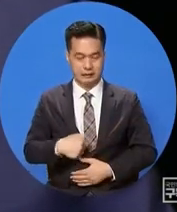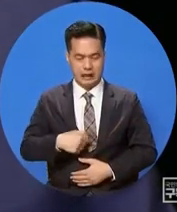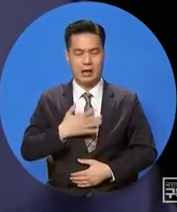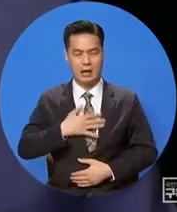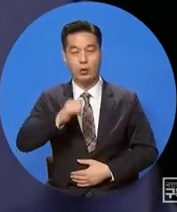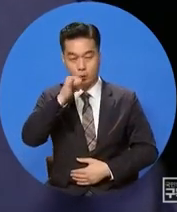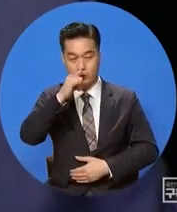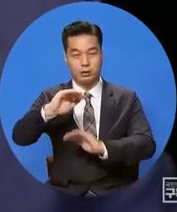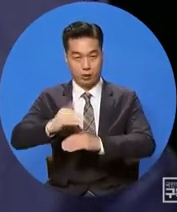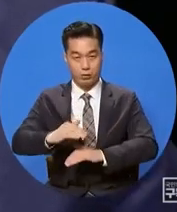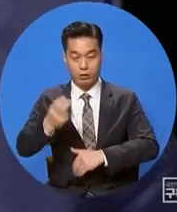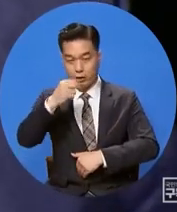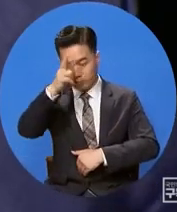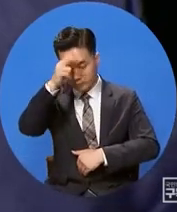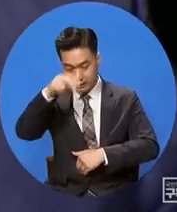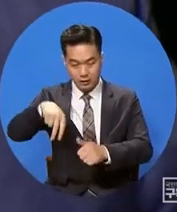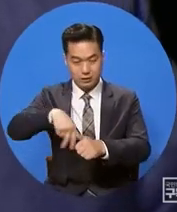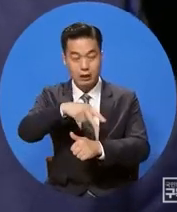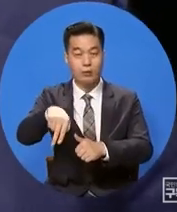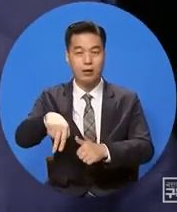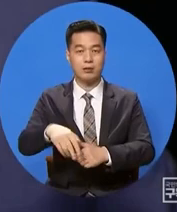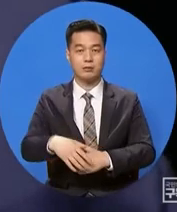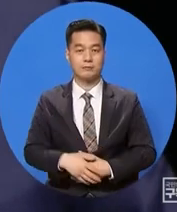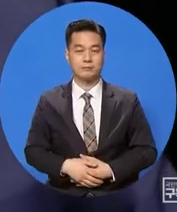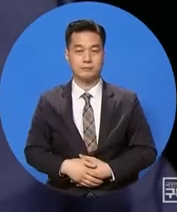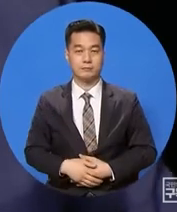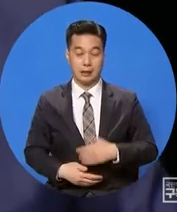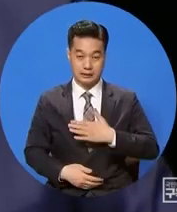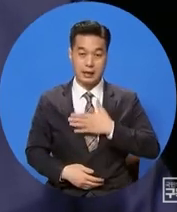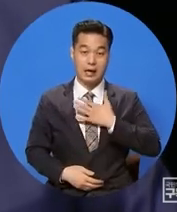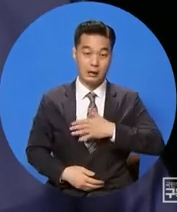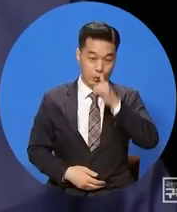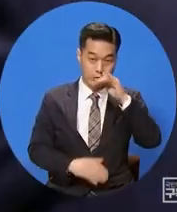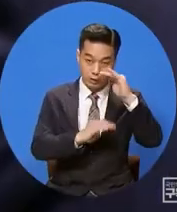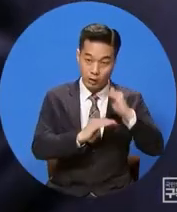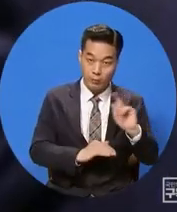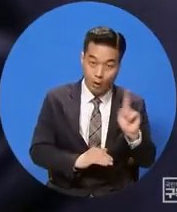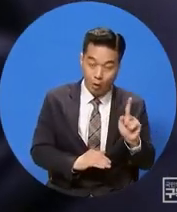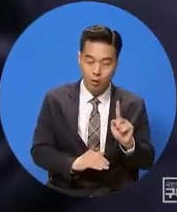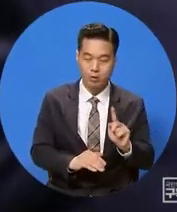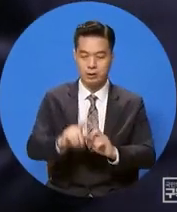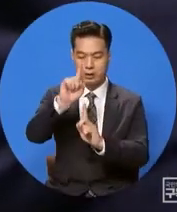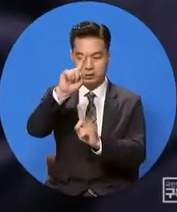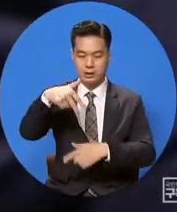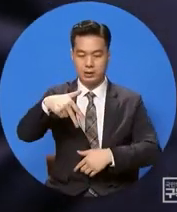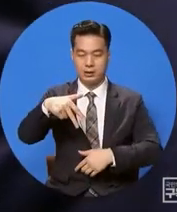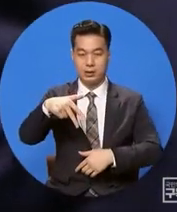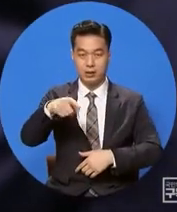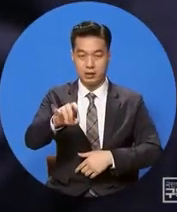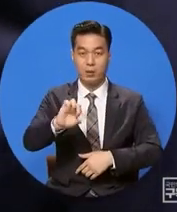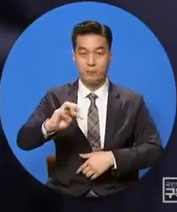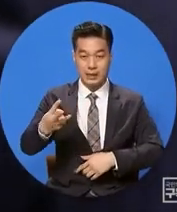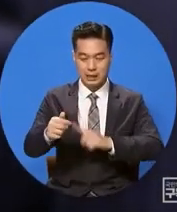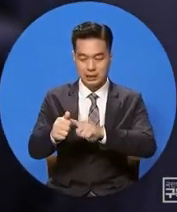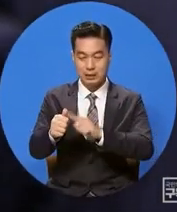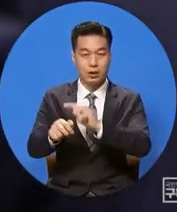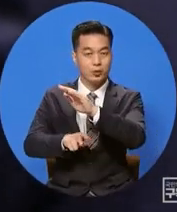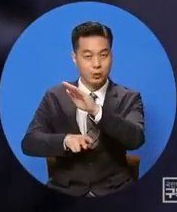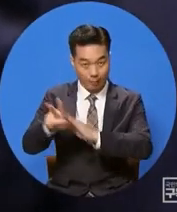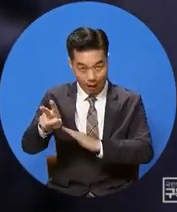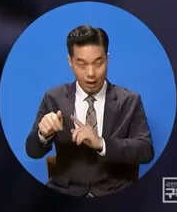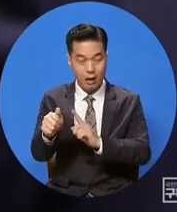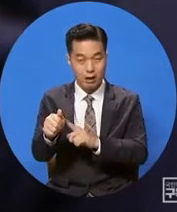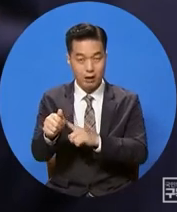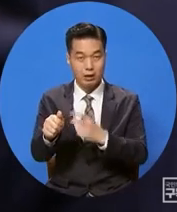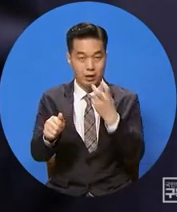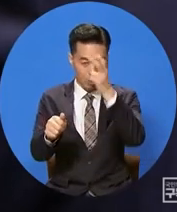그렇게 알고 있어요. 저는 예, 뭐 예. 검찰 그 상황 제가 알고 있기는 이렇게 모르겠습니다. 돼 있습니다. 네. 이 이정필이라는 사람이 도망간 네. 이정필이라는